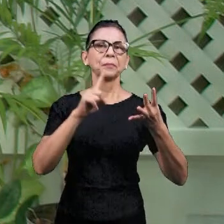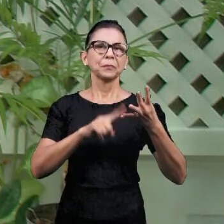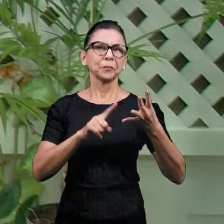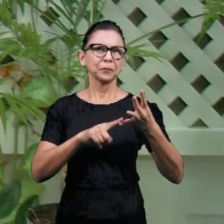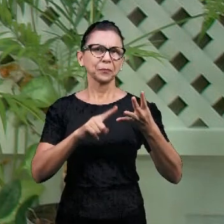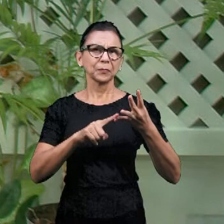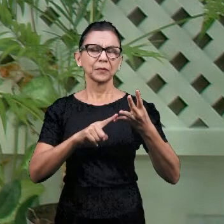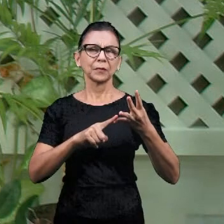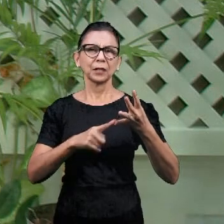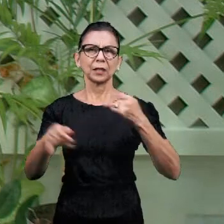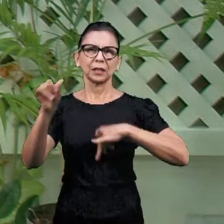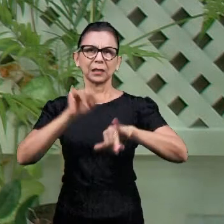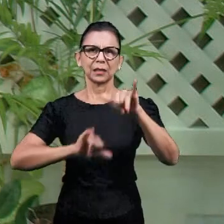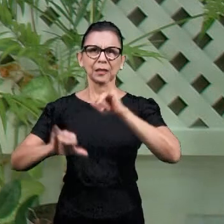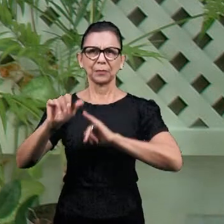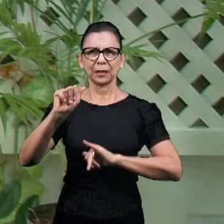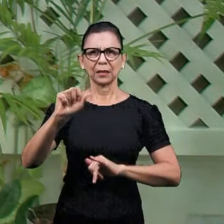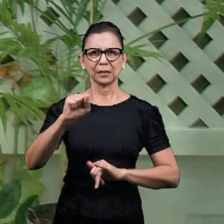recherche